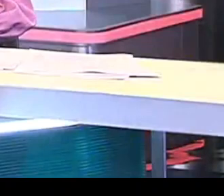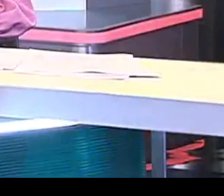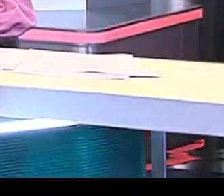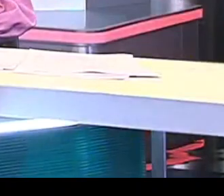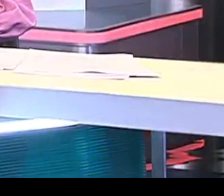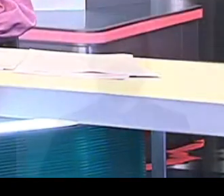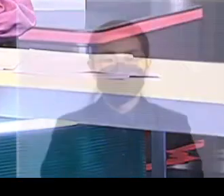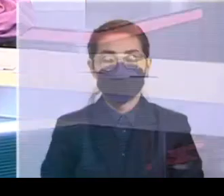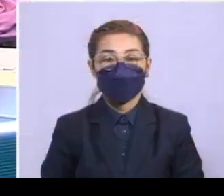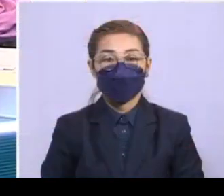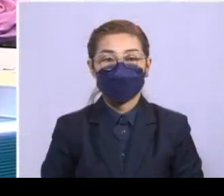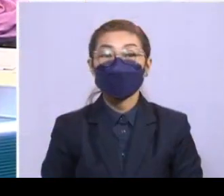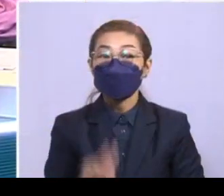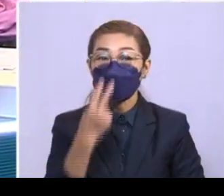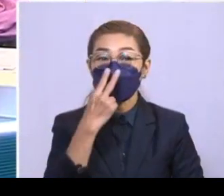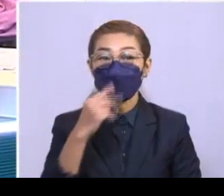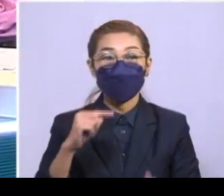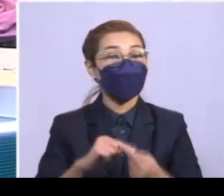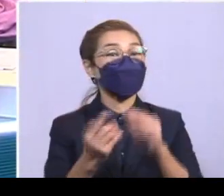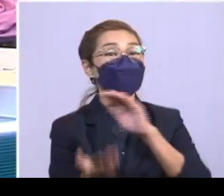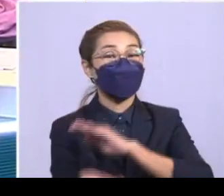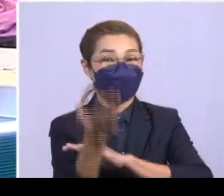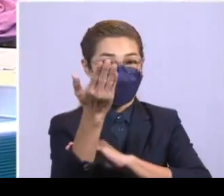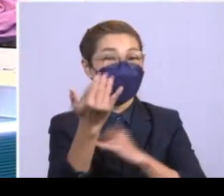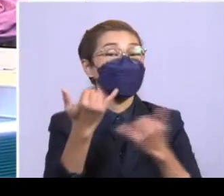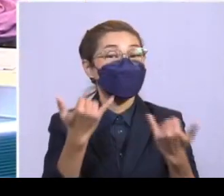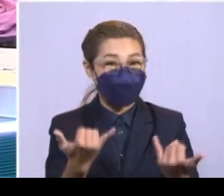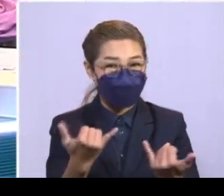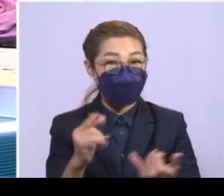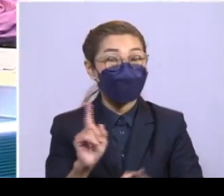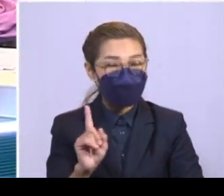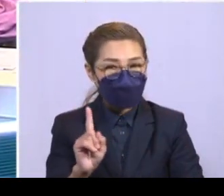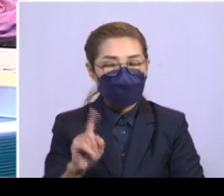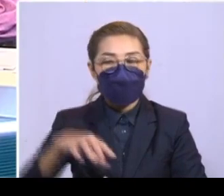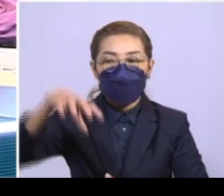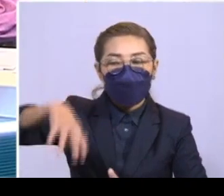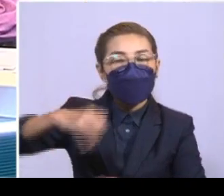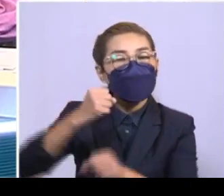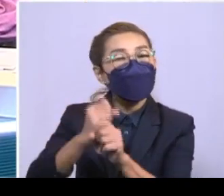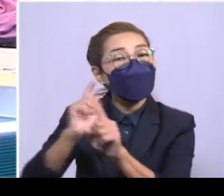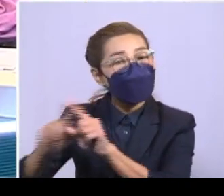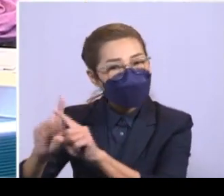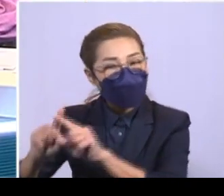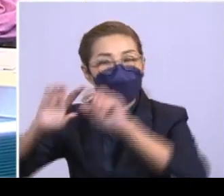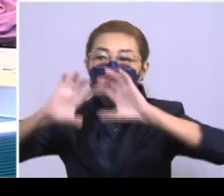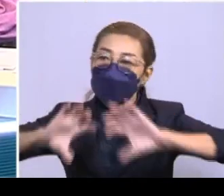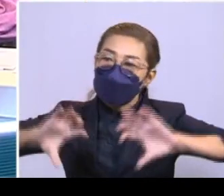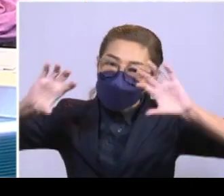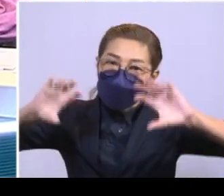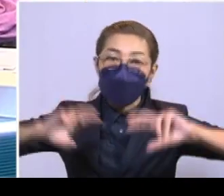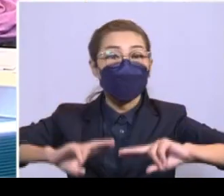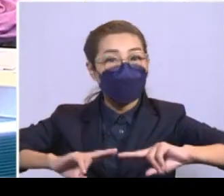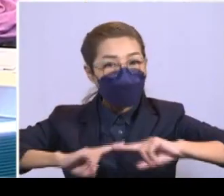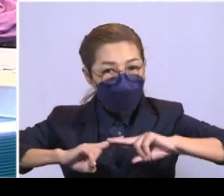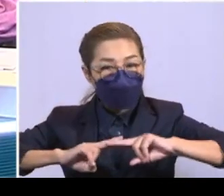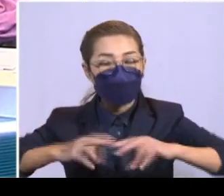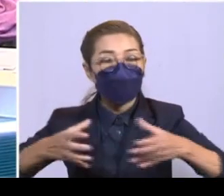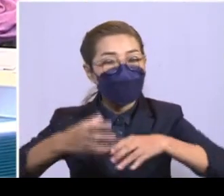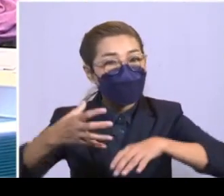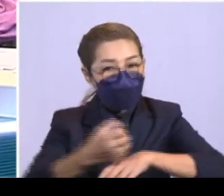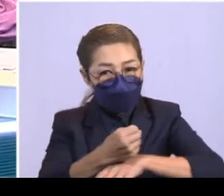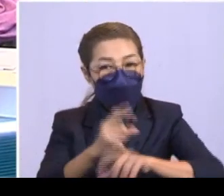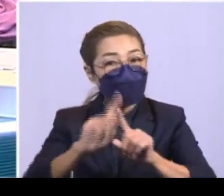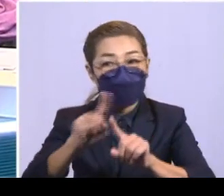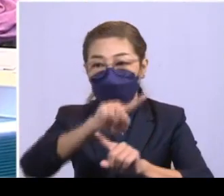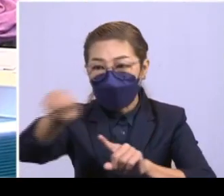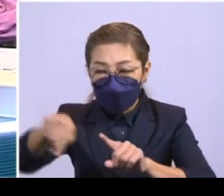แต่ช่วงนี้มาดูบรรยากาศตอนเช้าที่ผ่านมากันหน่อยนะครับก็มีหลากหลายหน่วยงานทั้งรัดทั้งเอกชนทั้งองค์กรภาคการเมืองต่างๆเนี่ยมา